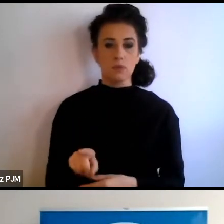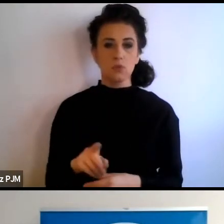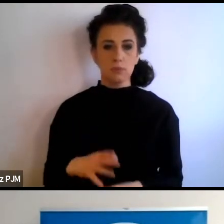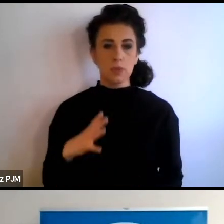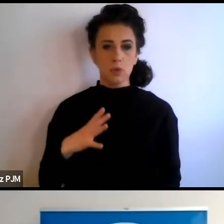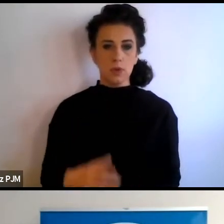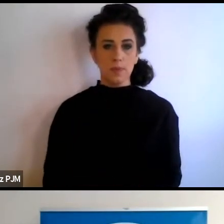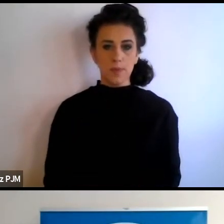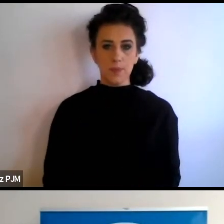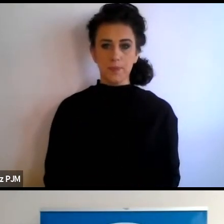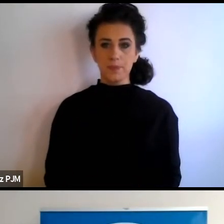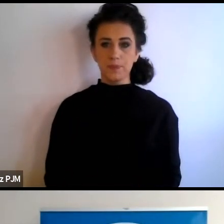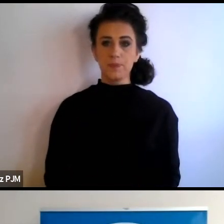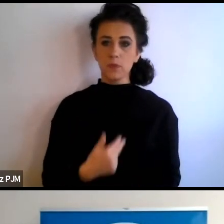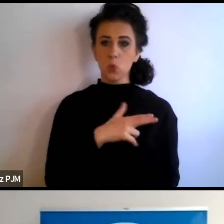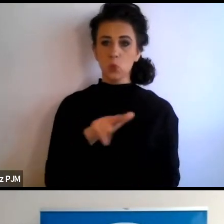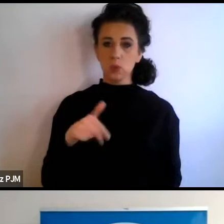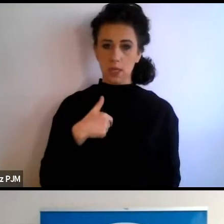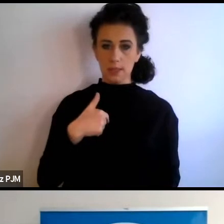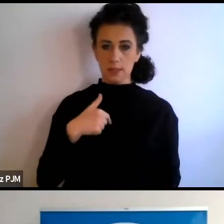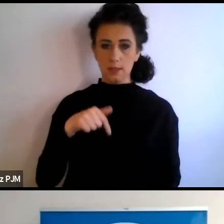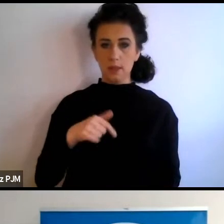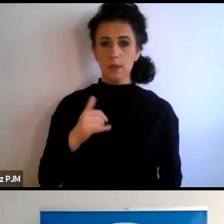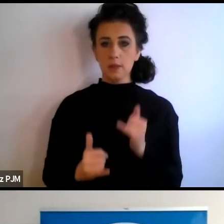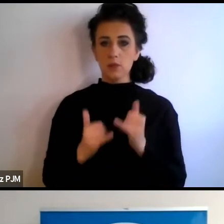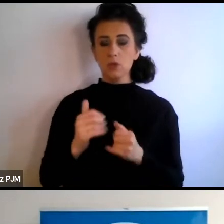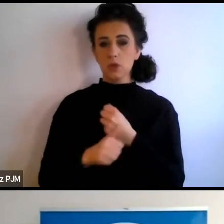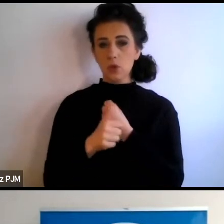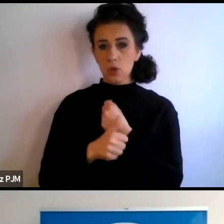Z kolei u nas, jeżeli chodzi o